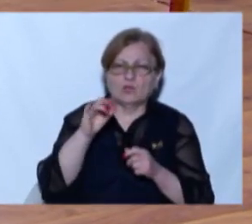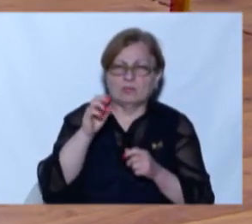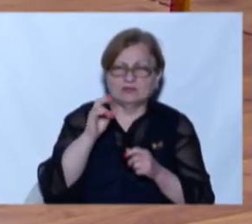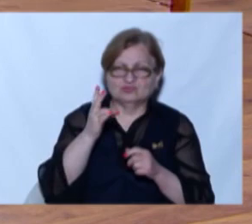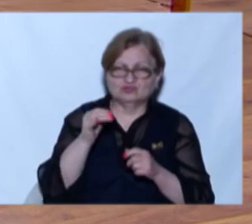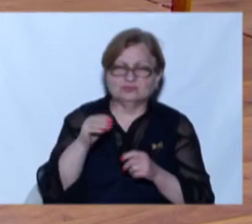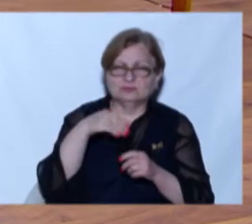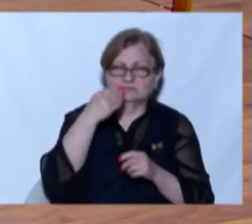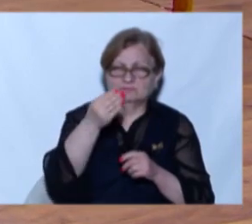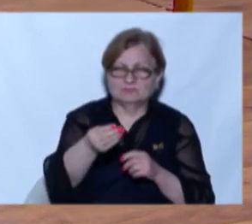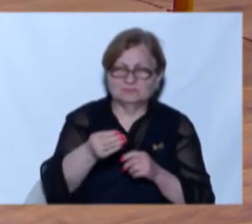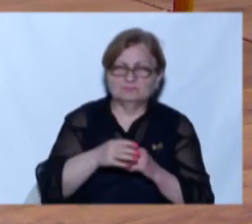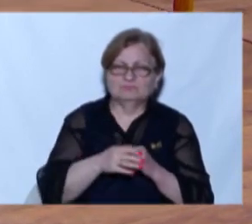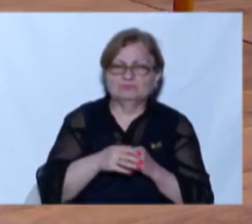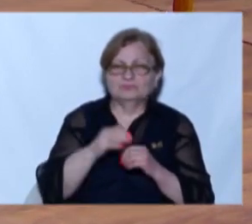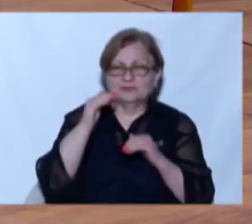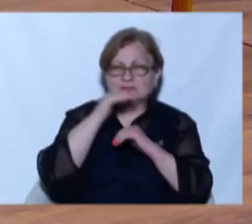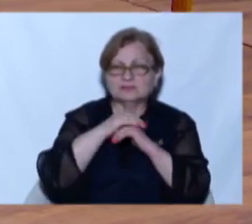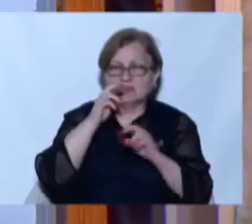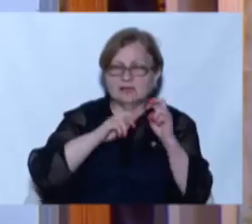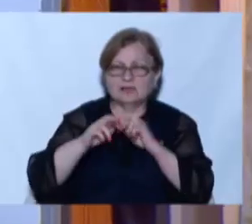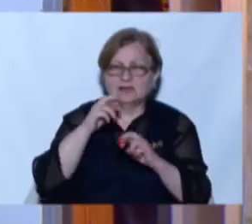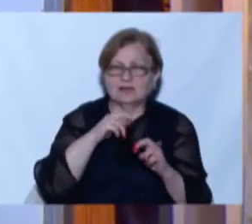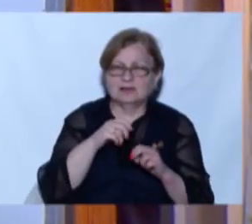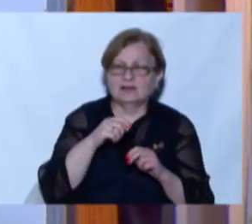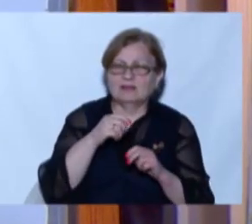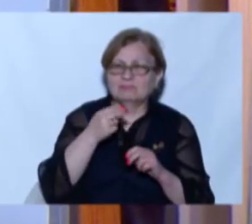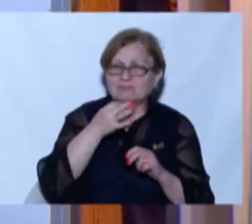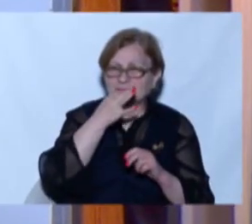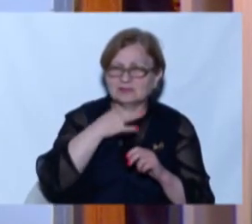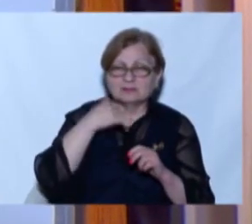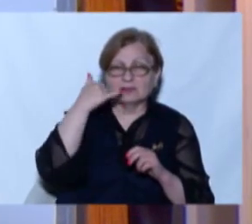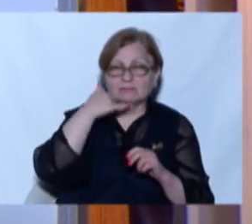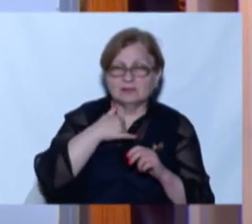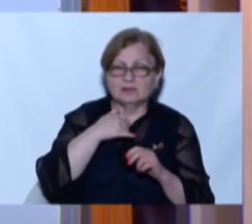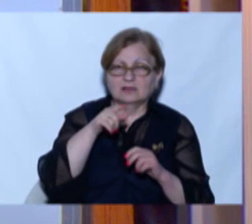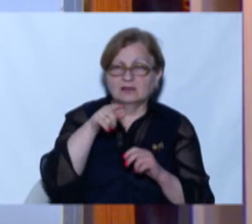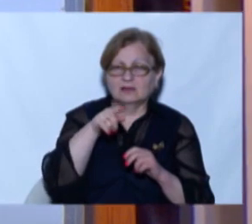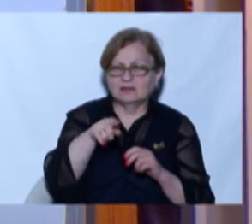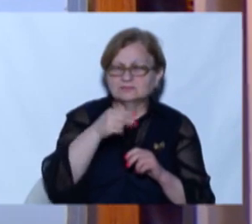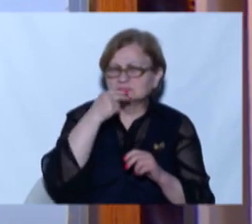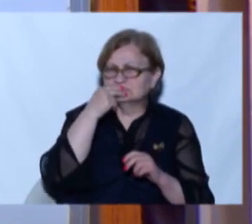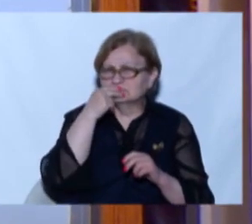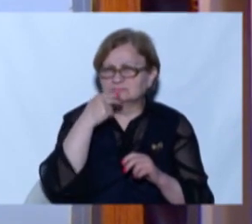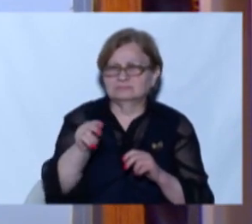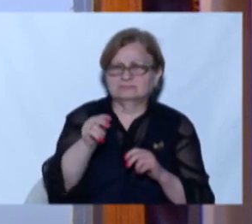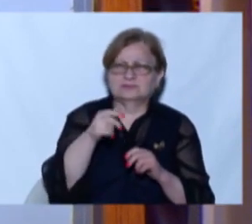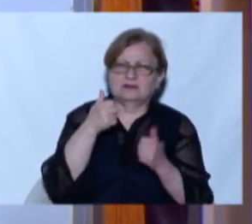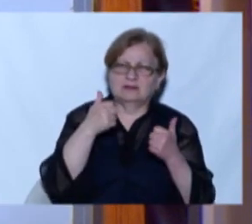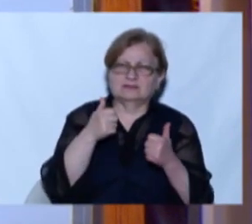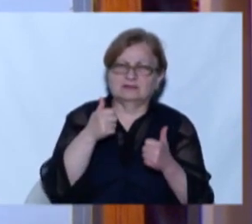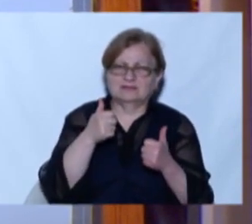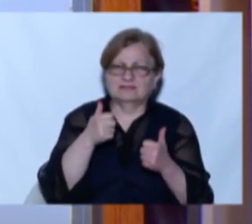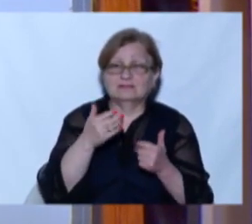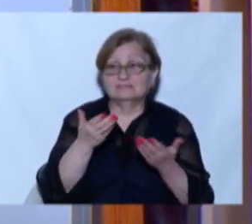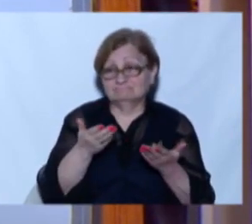ინანიშვილს. საღამოს თვითონ მომძებნა და მითხრა: ეს არის უბწყინვალესი, წერწილსაც არ შეგისწორებო და გადამკოცნა. თან